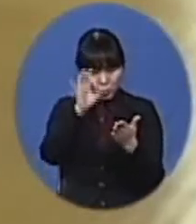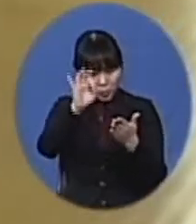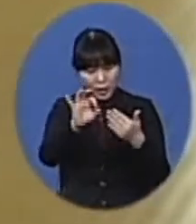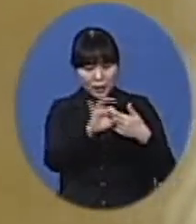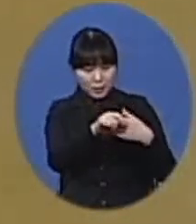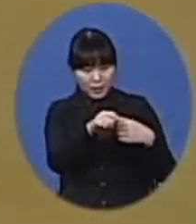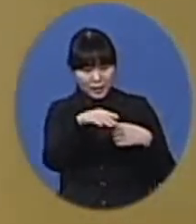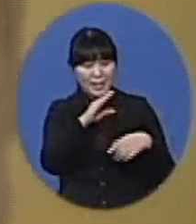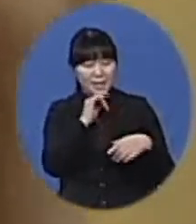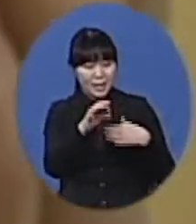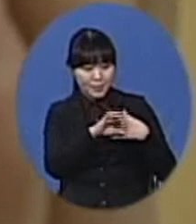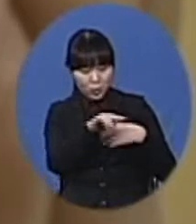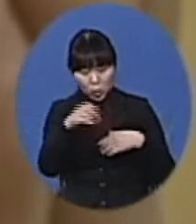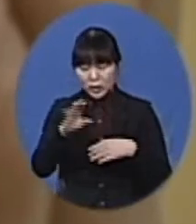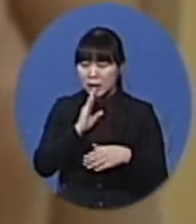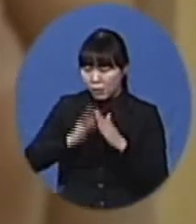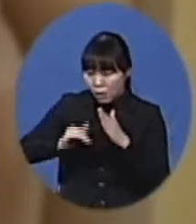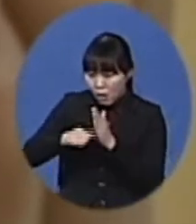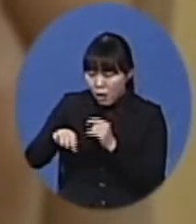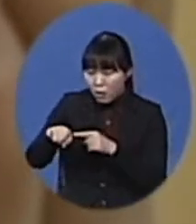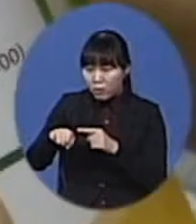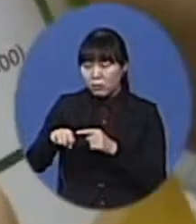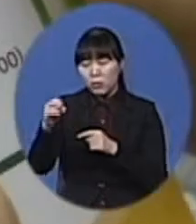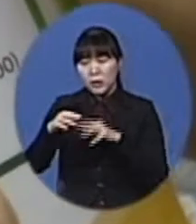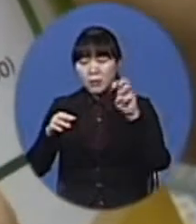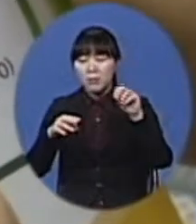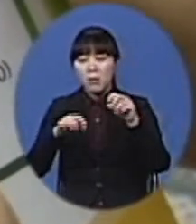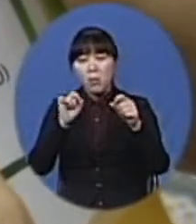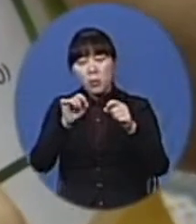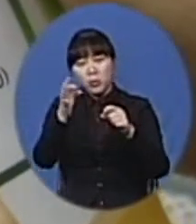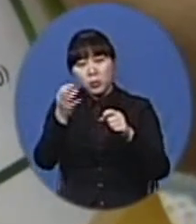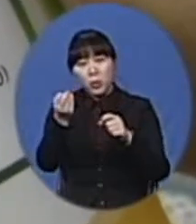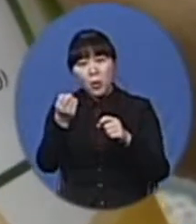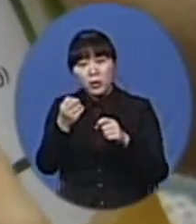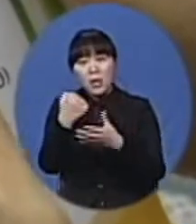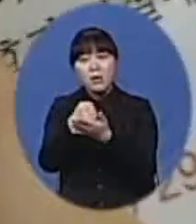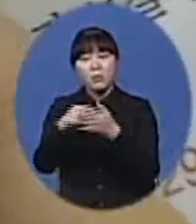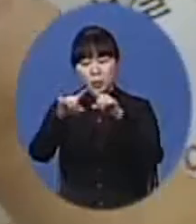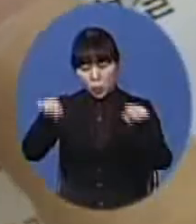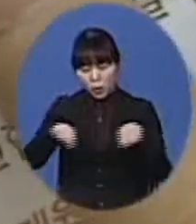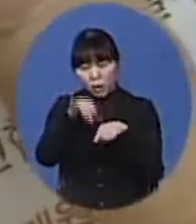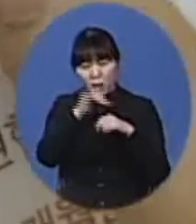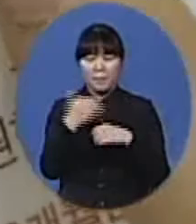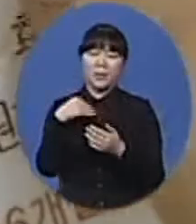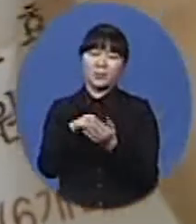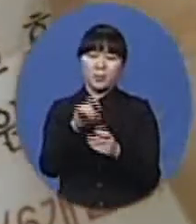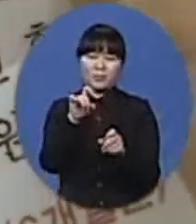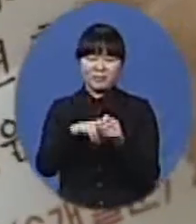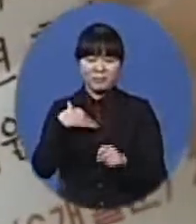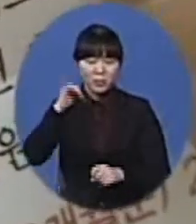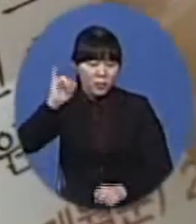샘플과 정품, 그리고 30만 원 가까운 돈을 입금하라는 종이가 함께 들어있었습니다. 반품을 위해